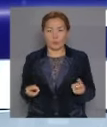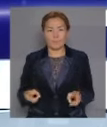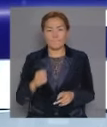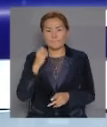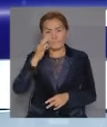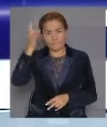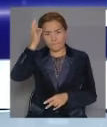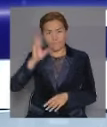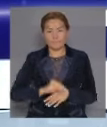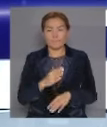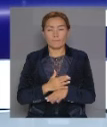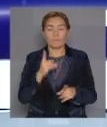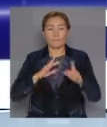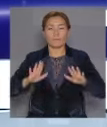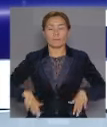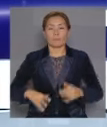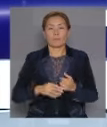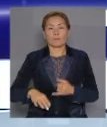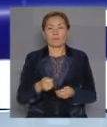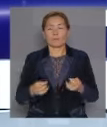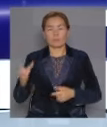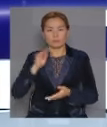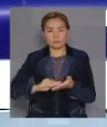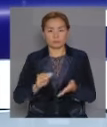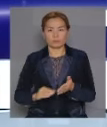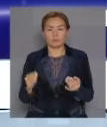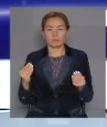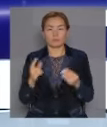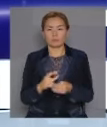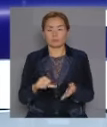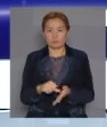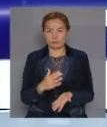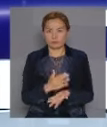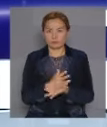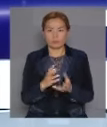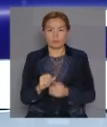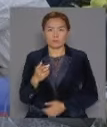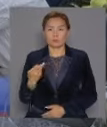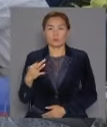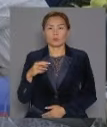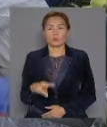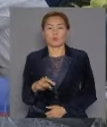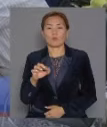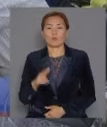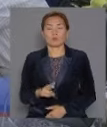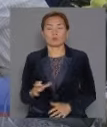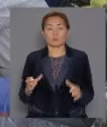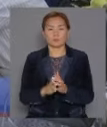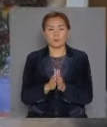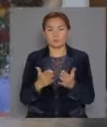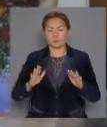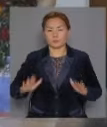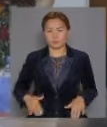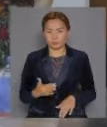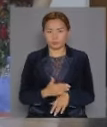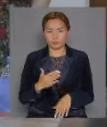алу кеші өтті. Салтанатты шараға жергілікті ақын-жазушылар мен өлкетанушылар қатысты. Ғабдол Сланов атындағы облыстық ғылыми әмбебап